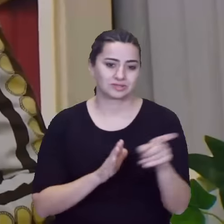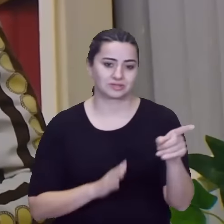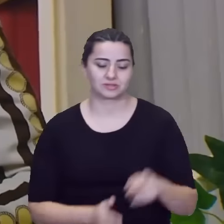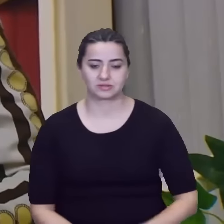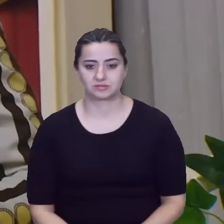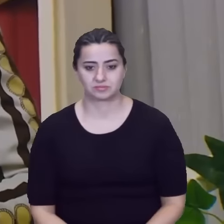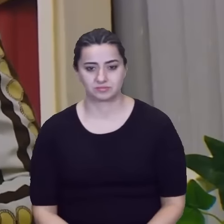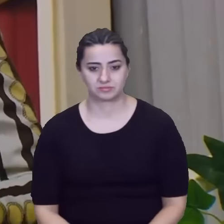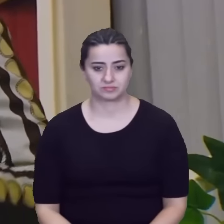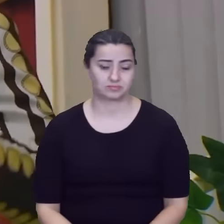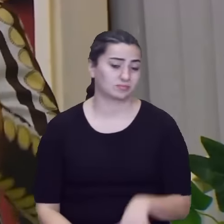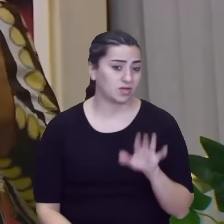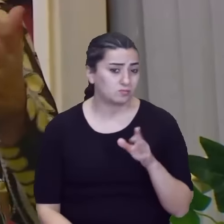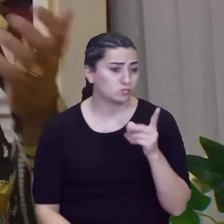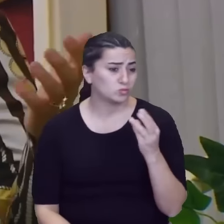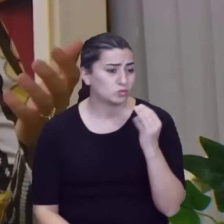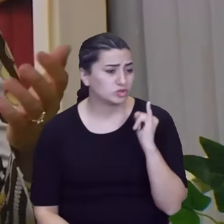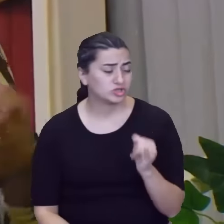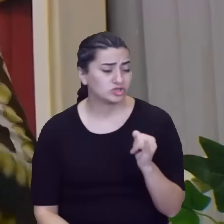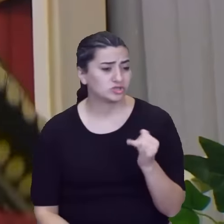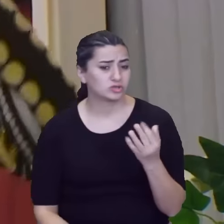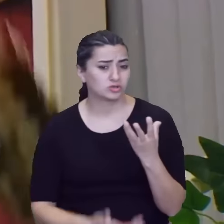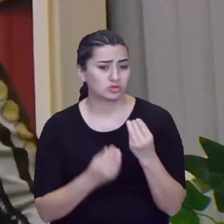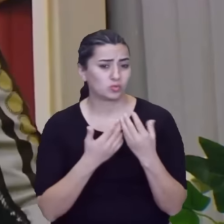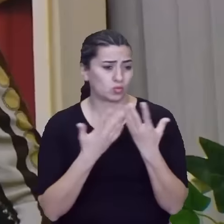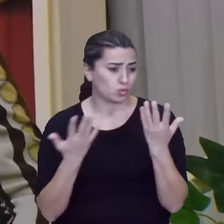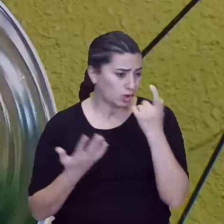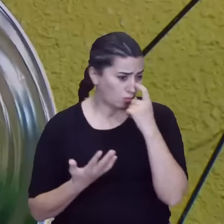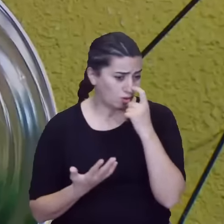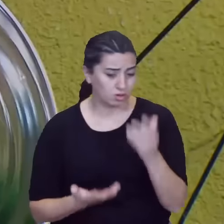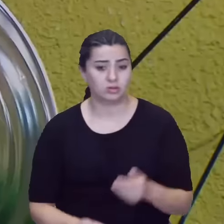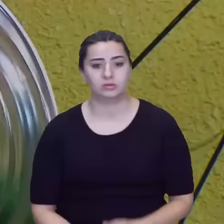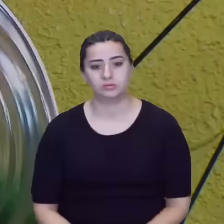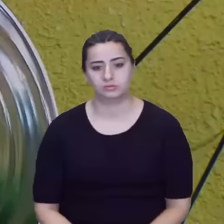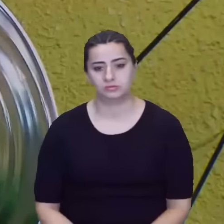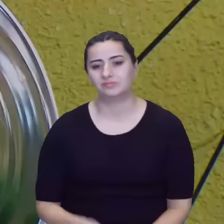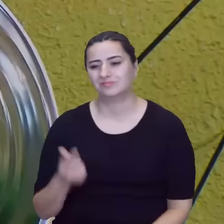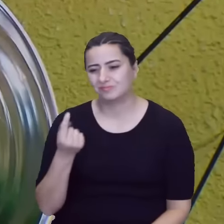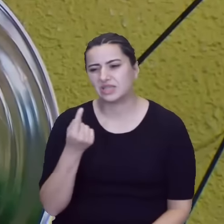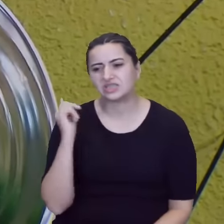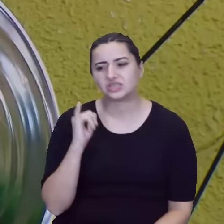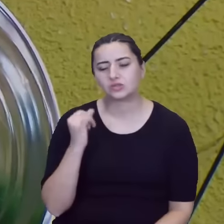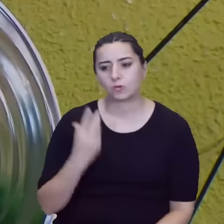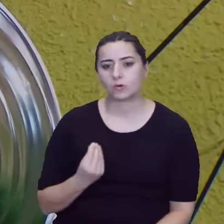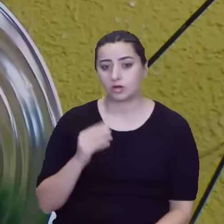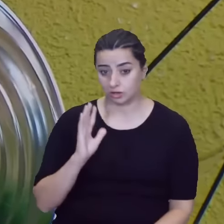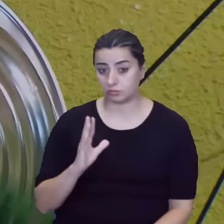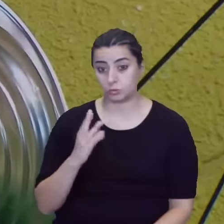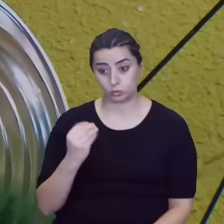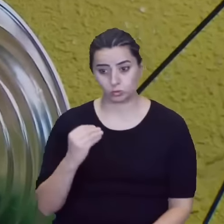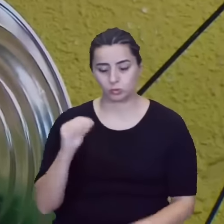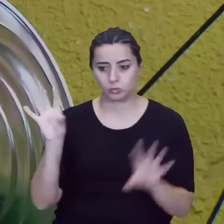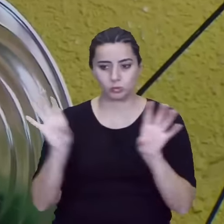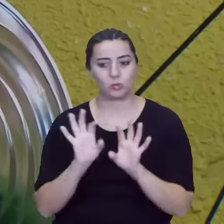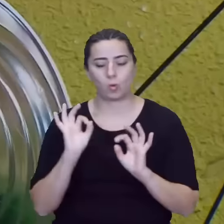gidecek. İyi de bu çok çirkin, çok da kaba. Evet, biraz çirkin olabilir ama çok